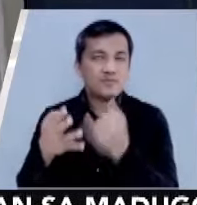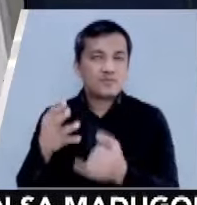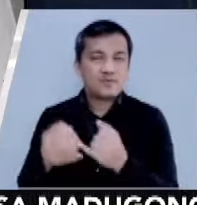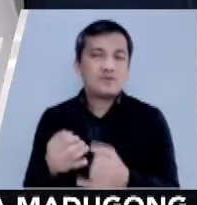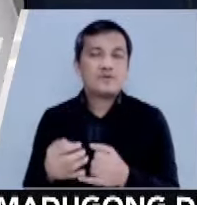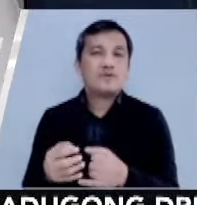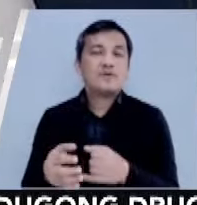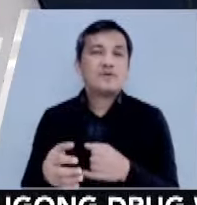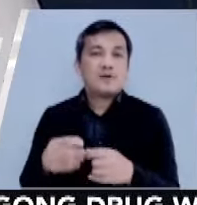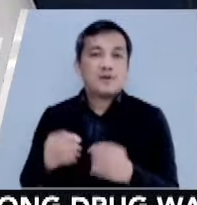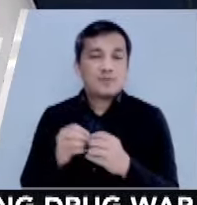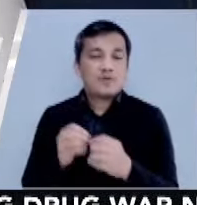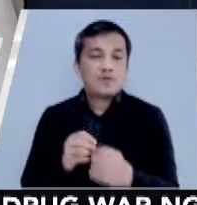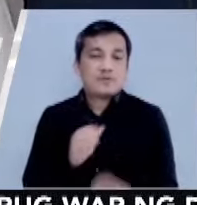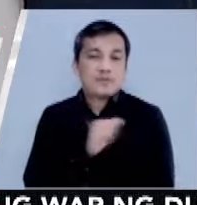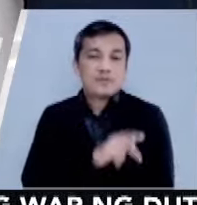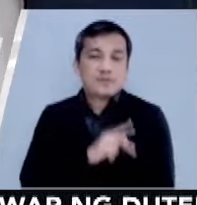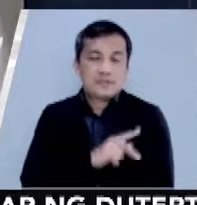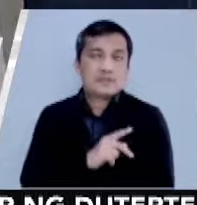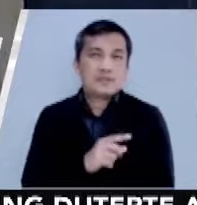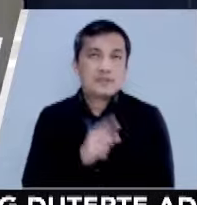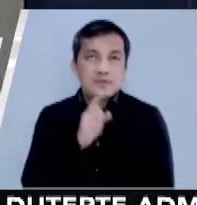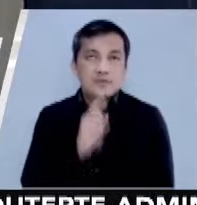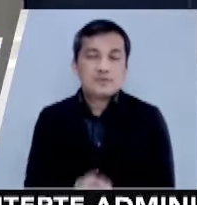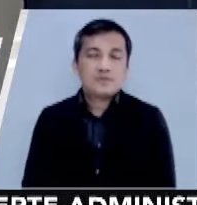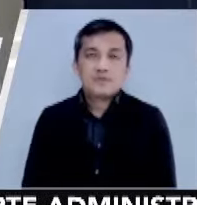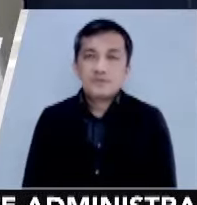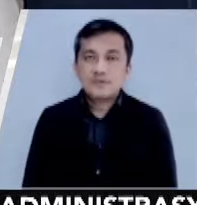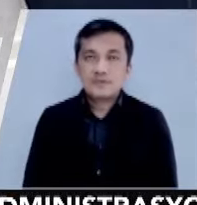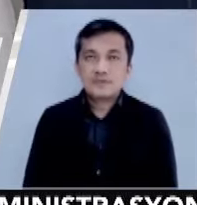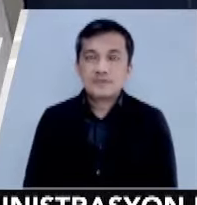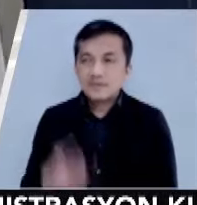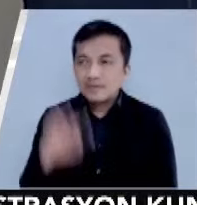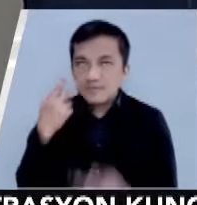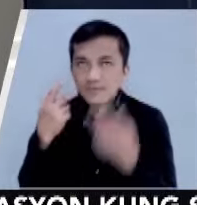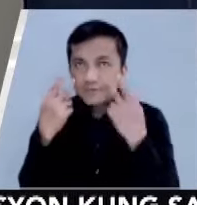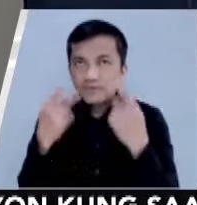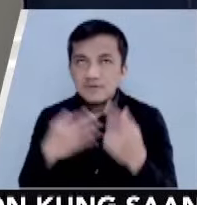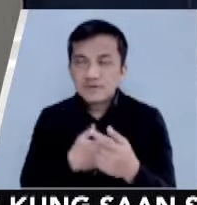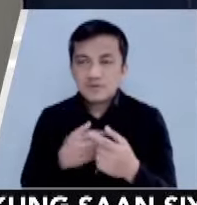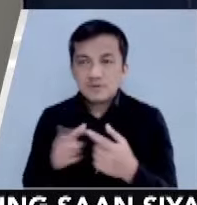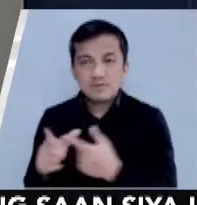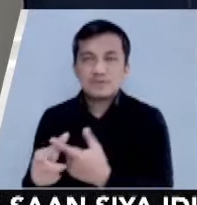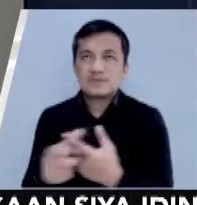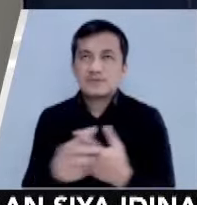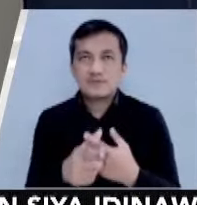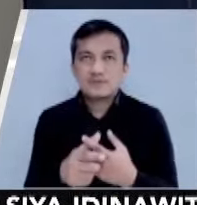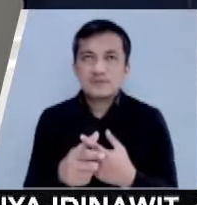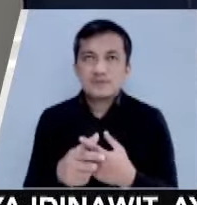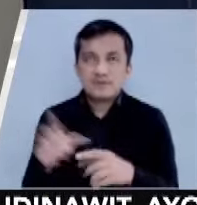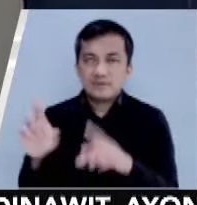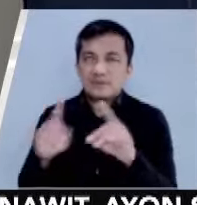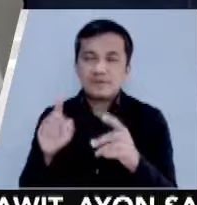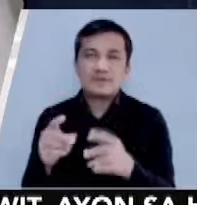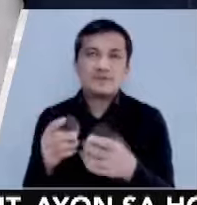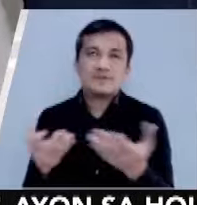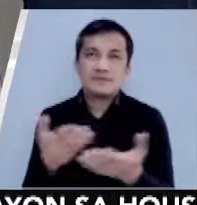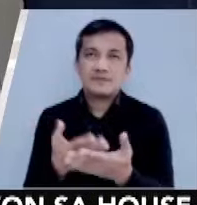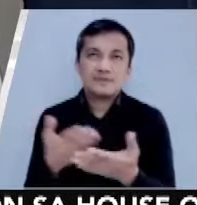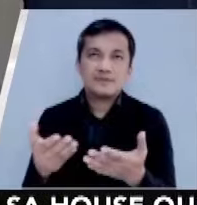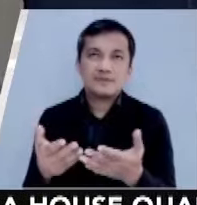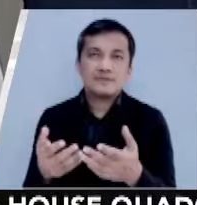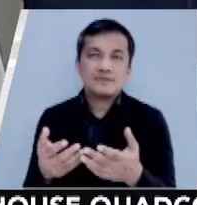kasi talagang nag-explore siya. Gusto niya magtatakbo, gusto niya mag-discover ng mga, kilala niya na yung mga bagong. Kilala